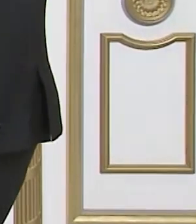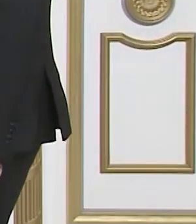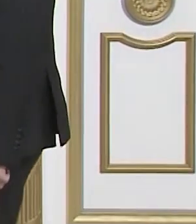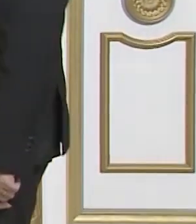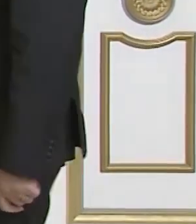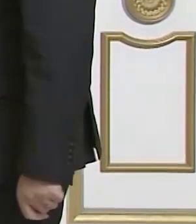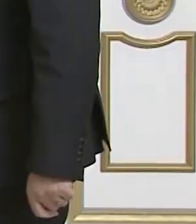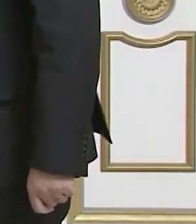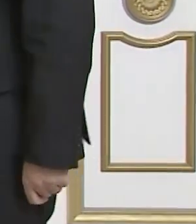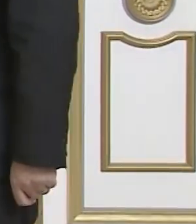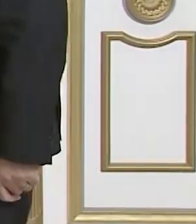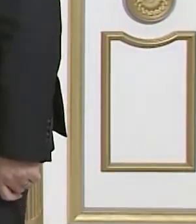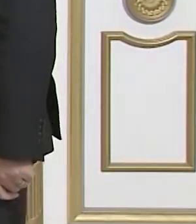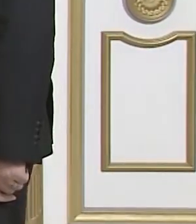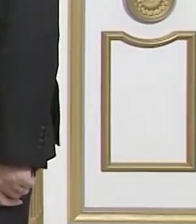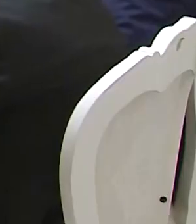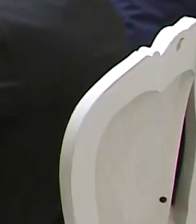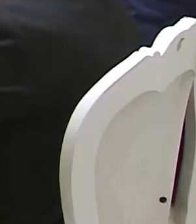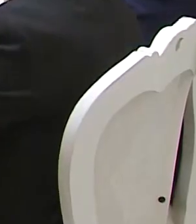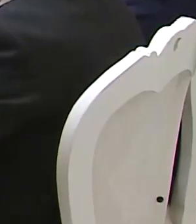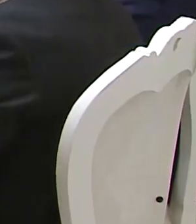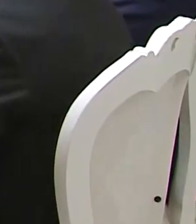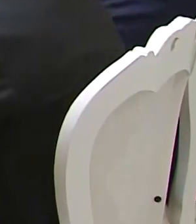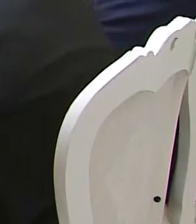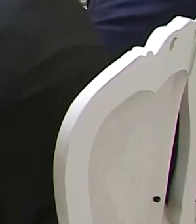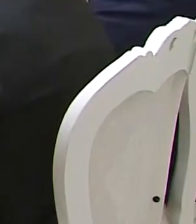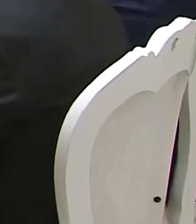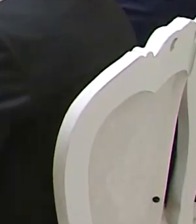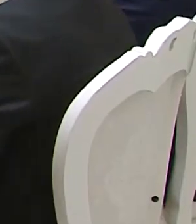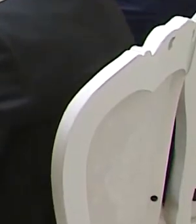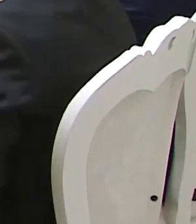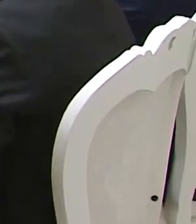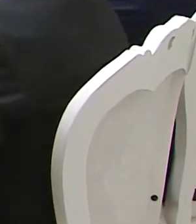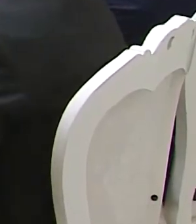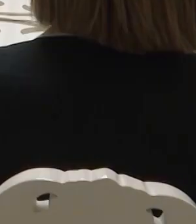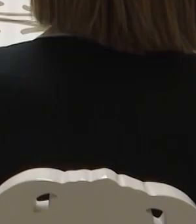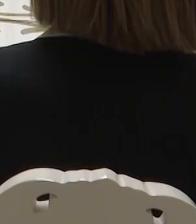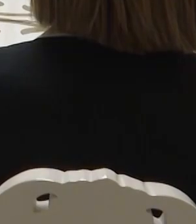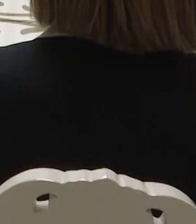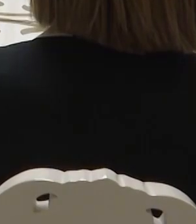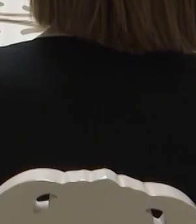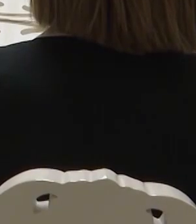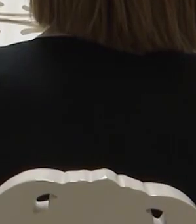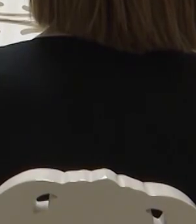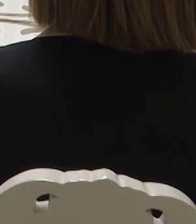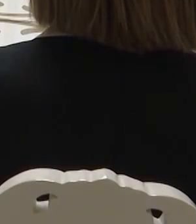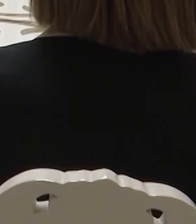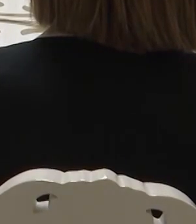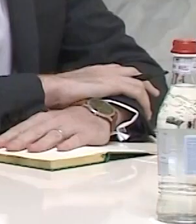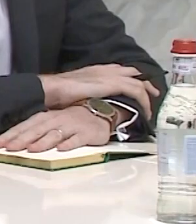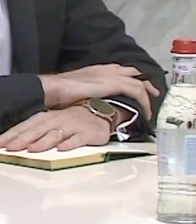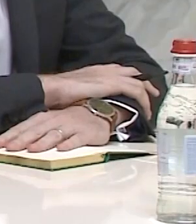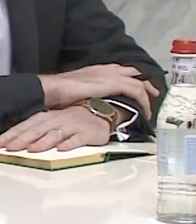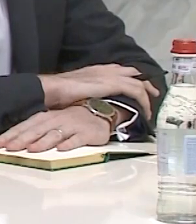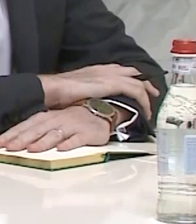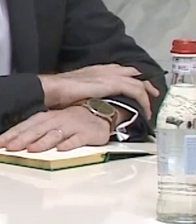ֆուտբոլի երկրպագուին։ Մեծ Բրիտանիայի գաղտնի հետախուզական ծառայության ղեկավարի այցը Հայաստան, Բաքվի կողմից Արցախի հանքերը բրիտանական